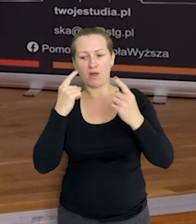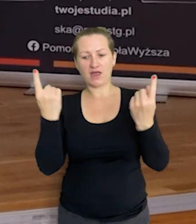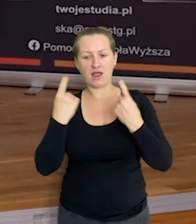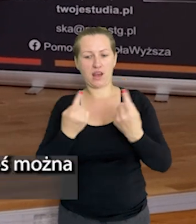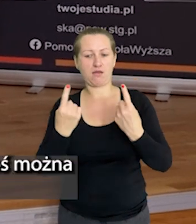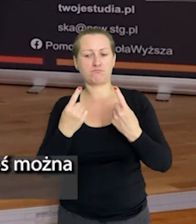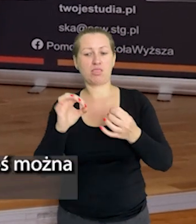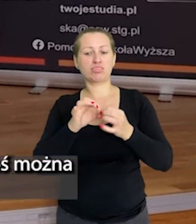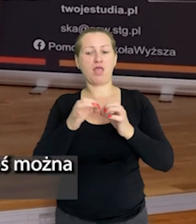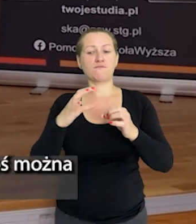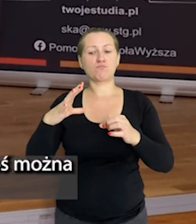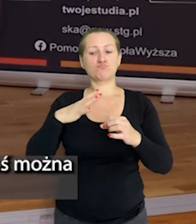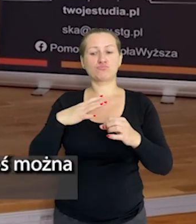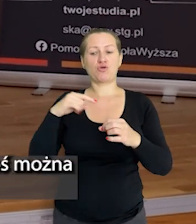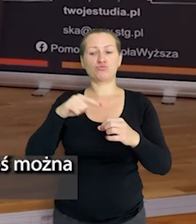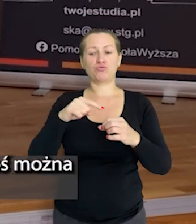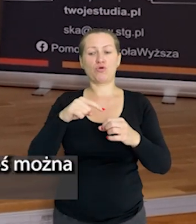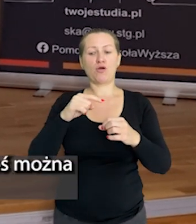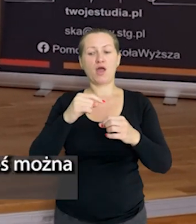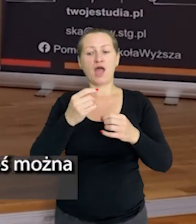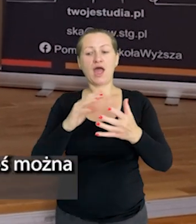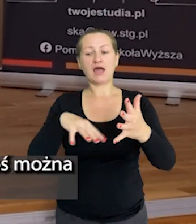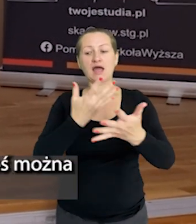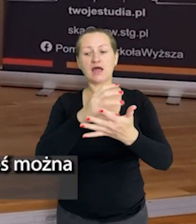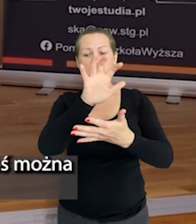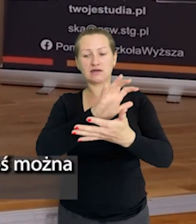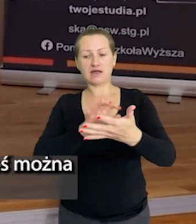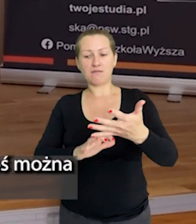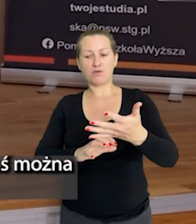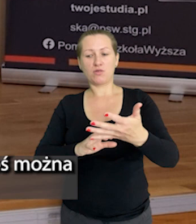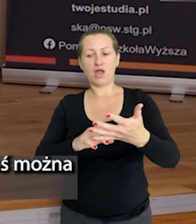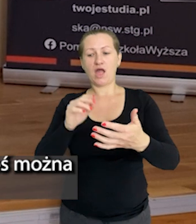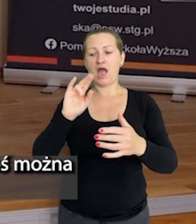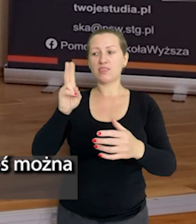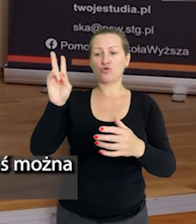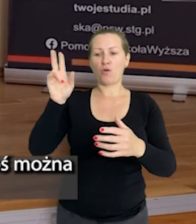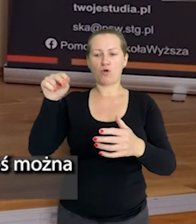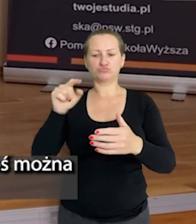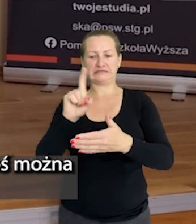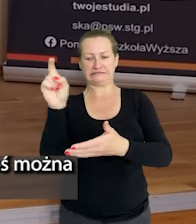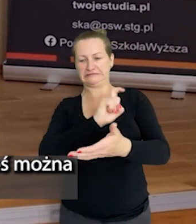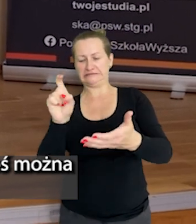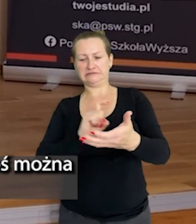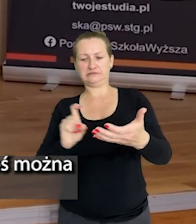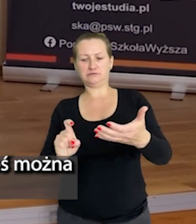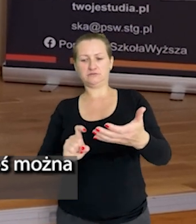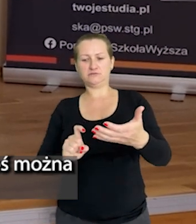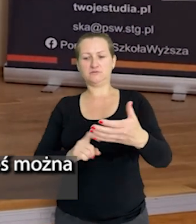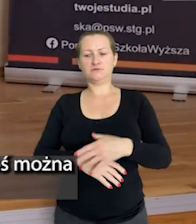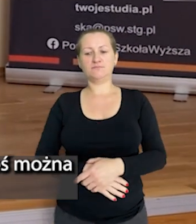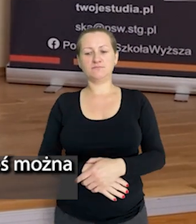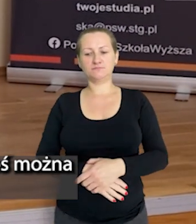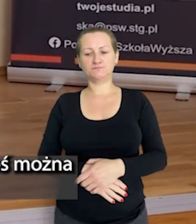różne reklamy, nawet no, tak jak było wcześniej tutaj w przygotowanym raporcie, chociażby na kogoś można coś